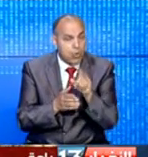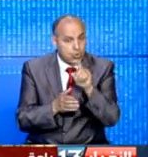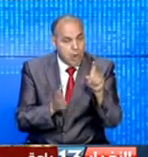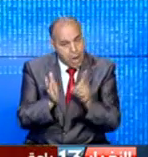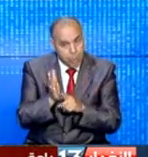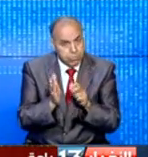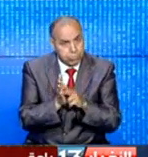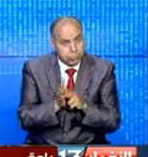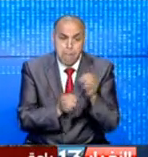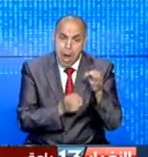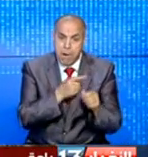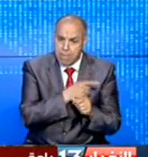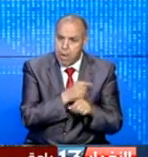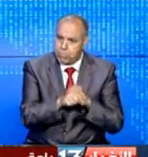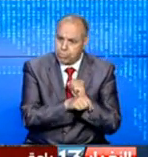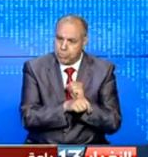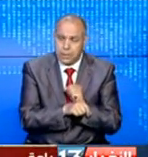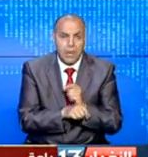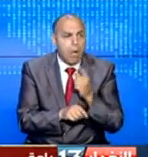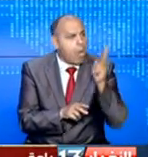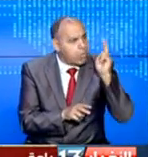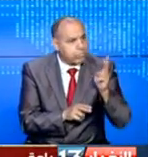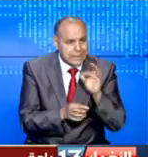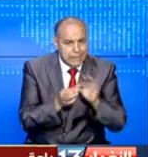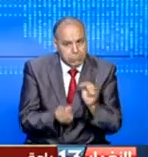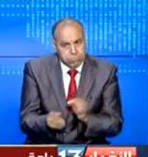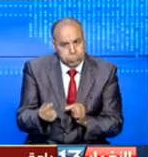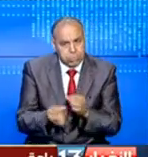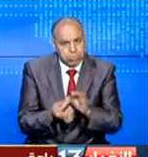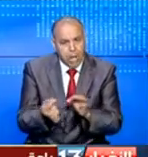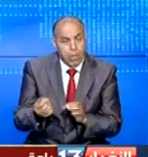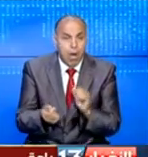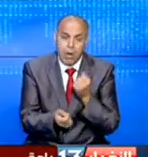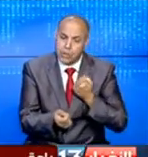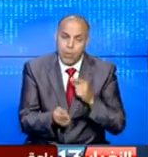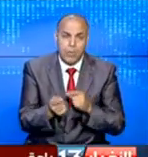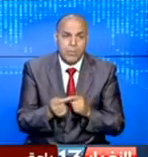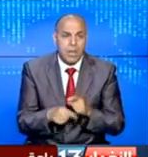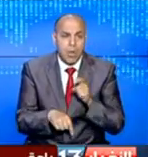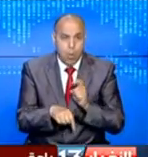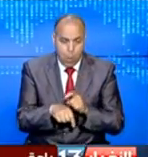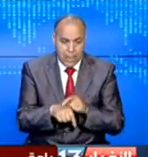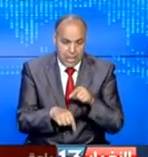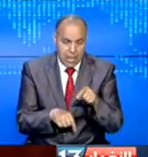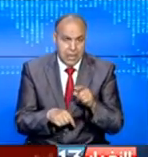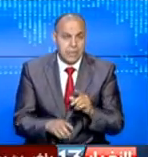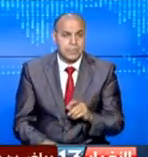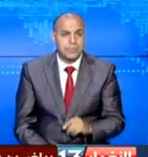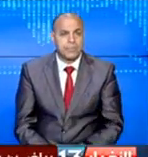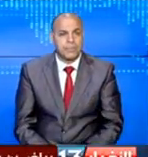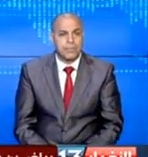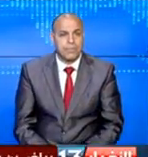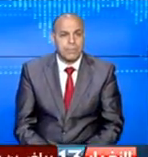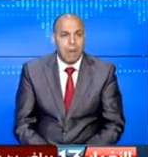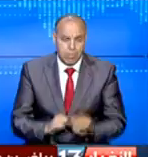من القوانين الجزائيه والتي تشدد العقوبه لمرتكبي هذه الجرائم الفتره ال الفتره هذه خاصه مطار